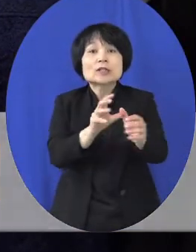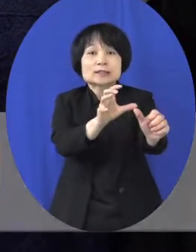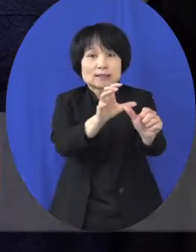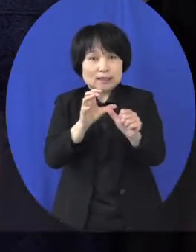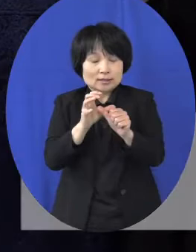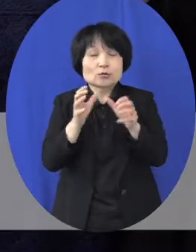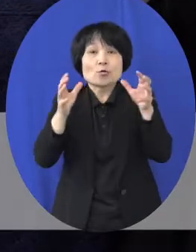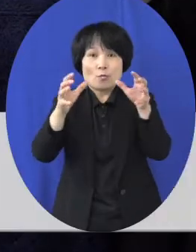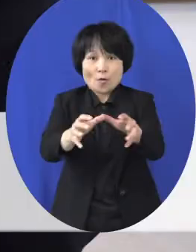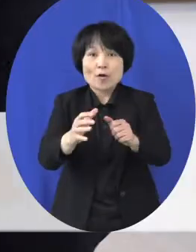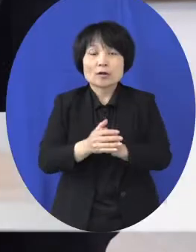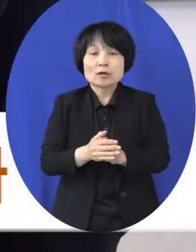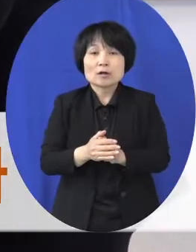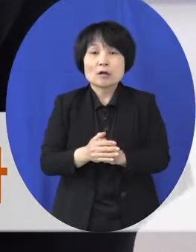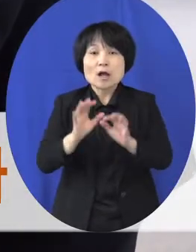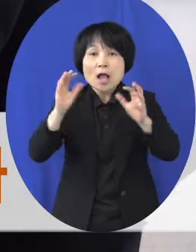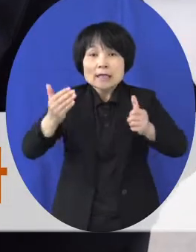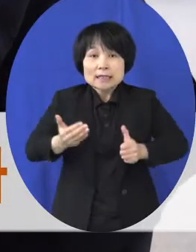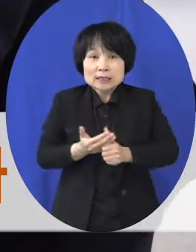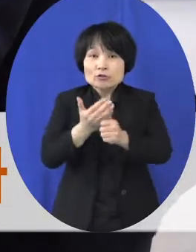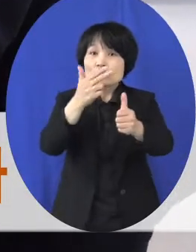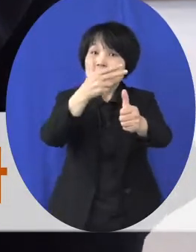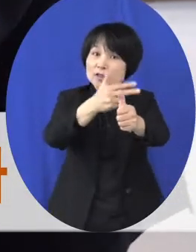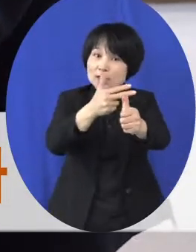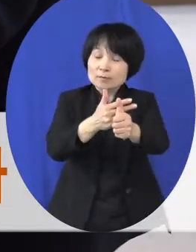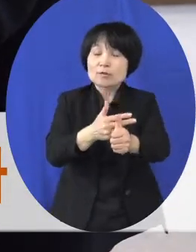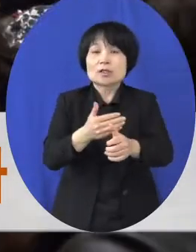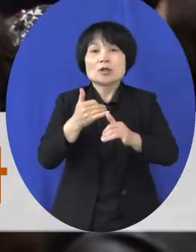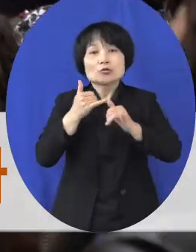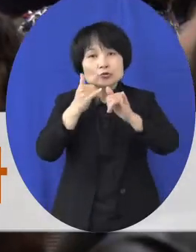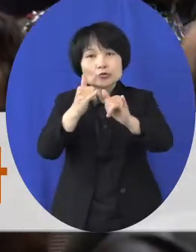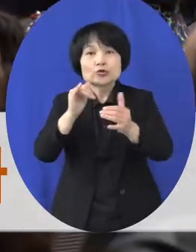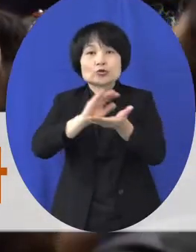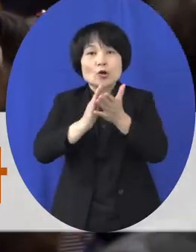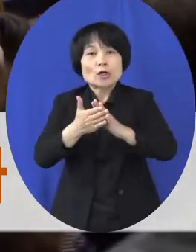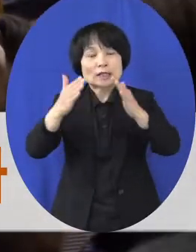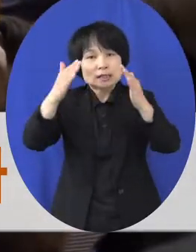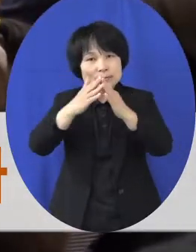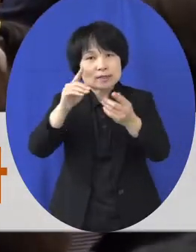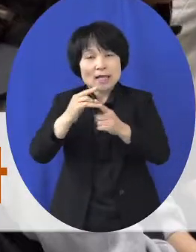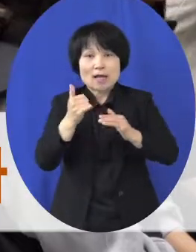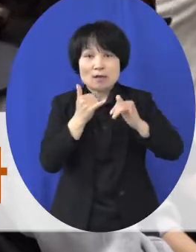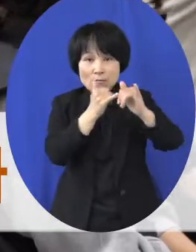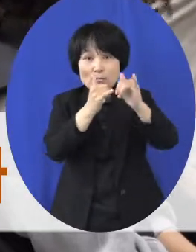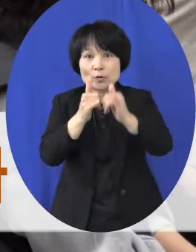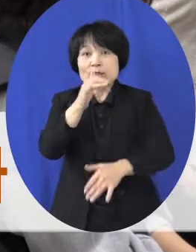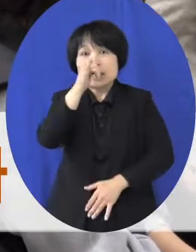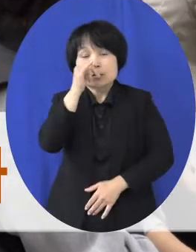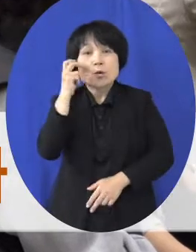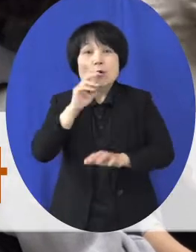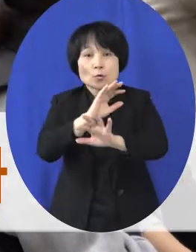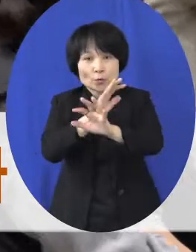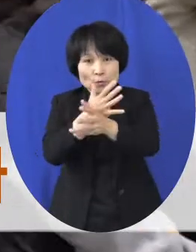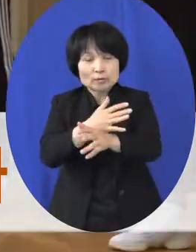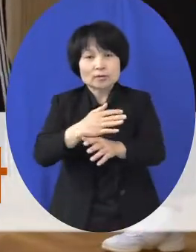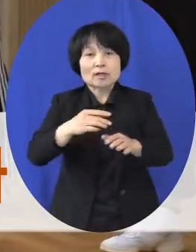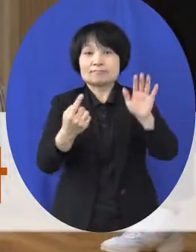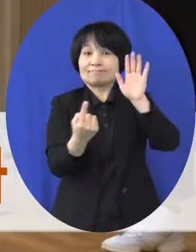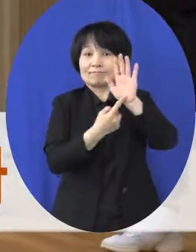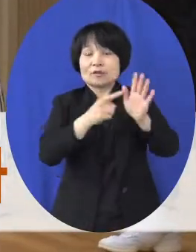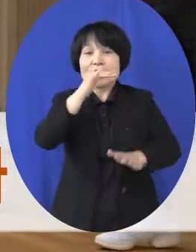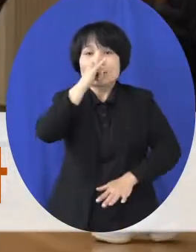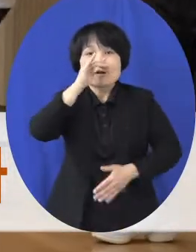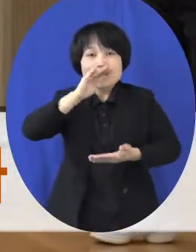대회에서는 보육교사와 우수 어린이집에 대한 표창 수여, 개그맨들의 콘서트가 진행돼 보육인들의 열정적인